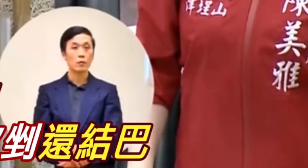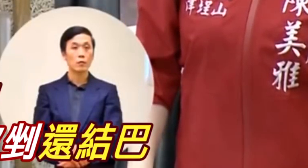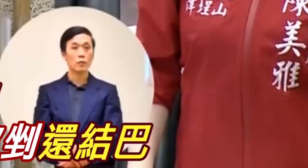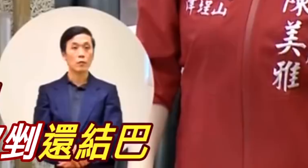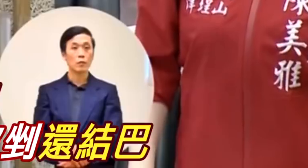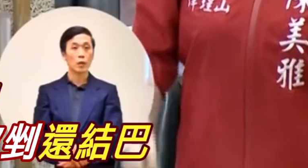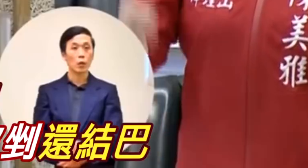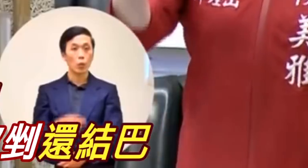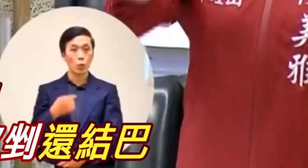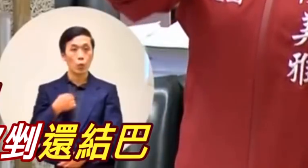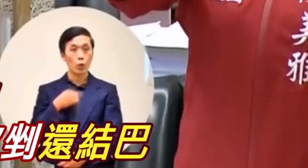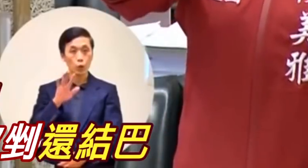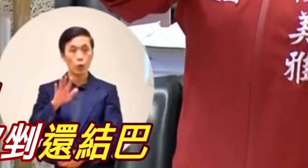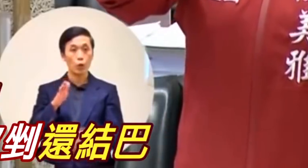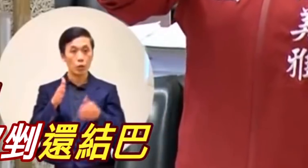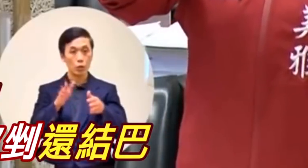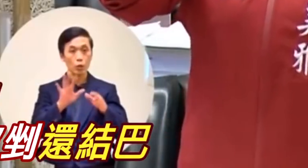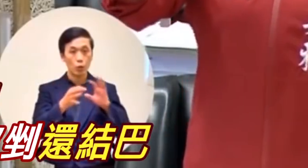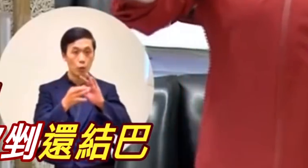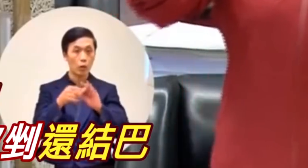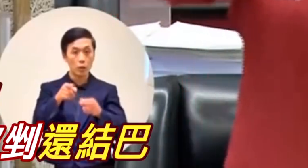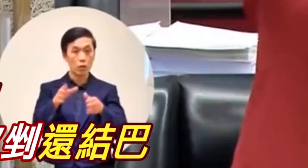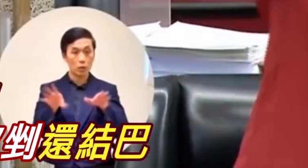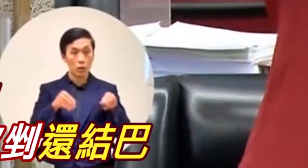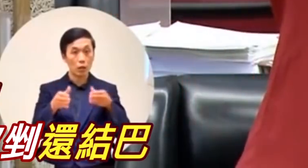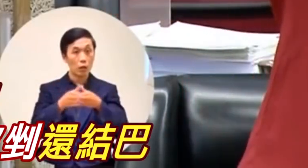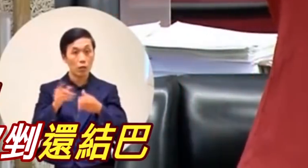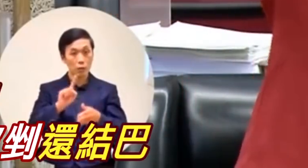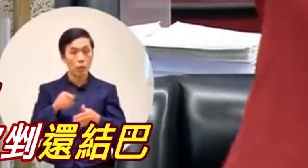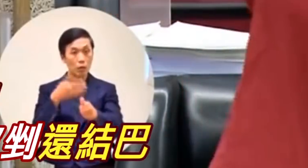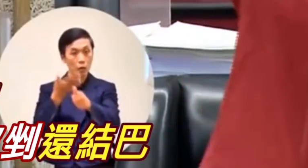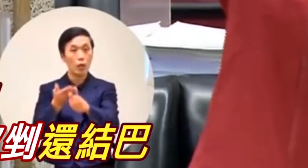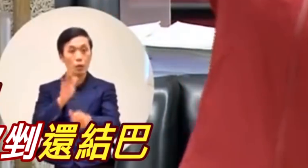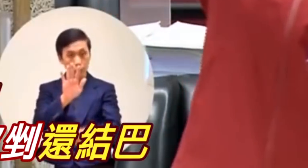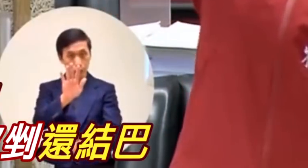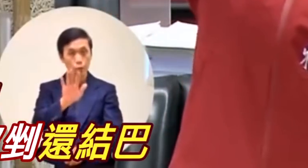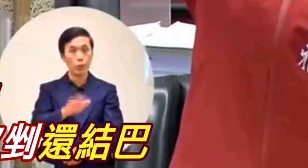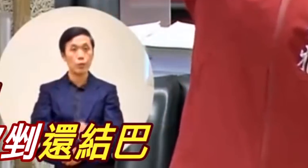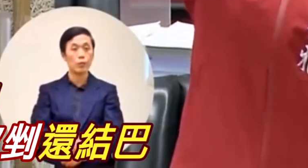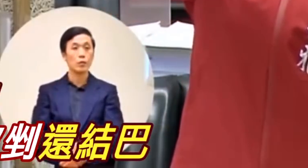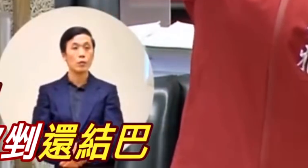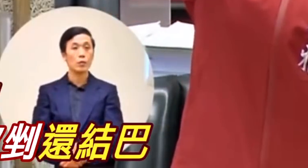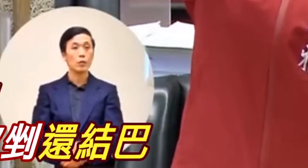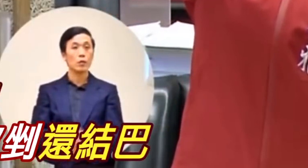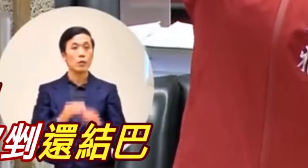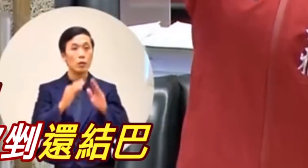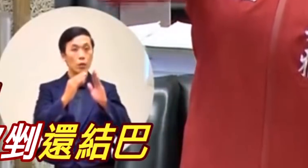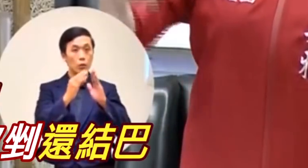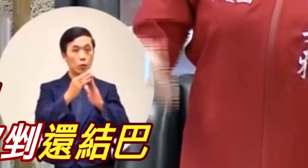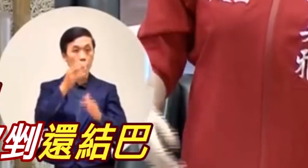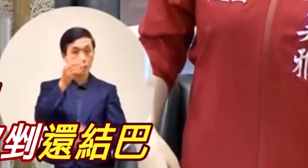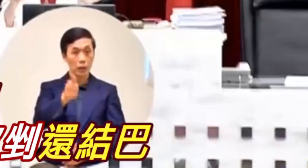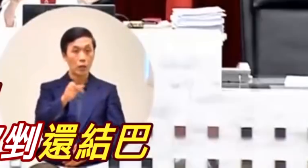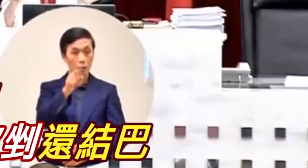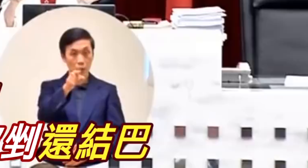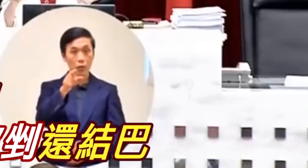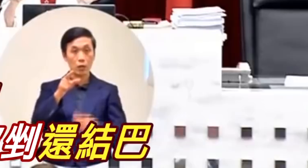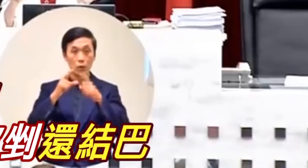我有把那个相关您要的资料有送给议员。 局长，你的答